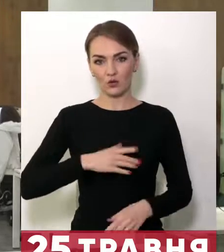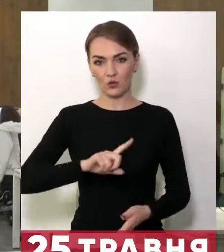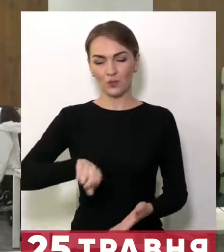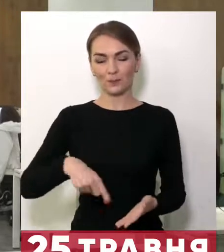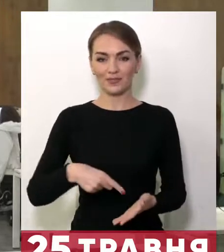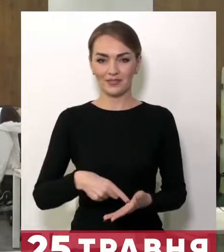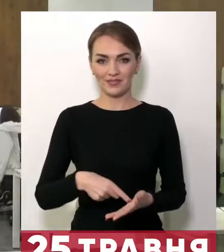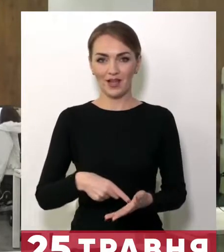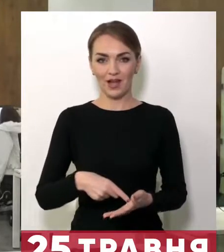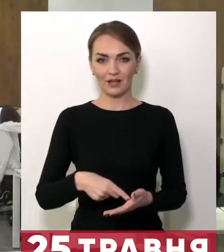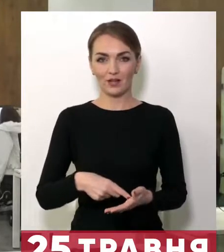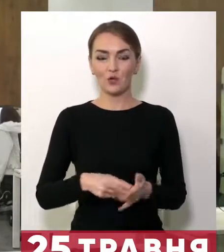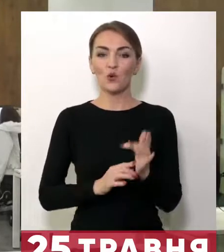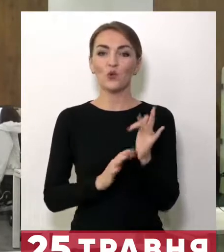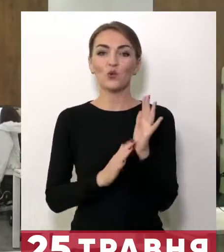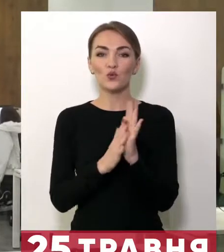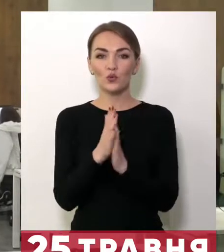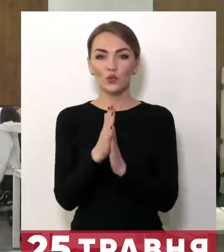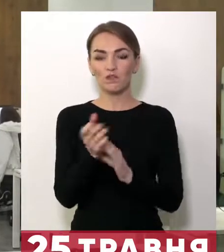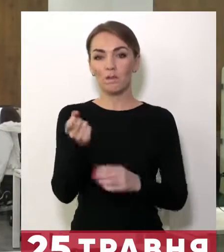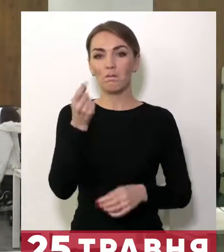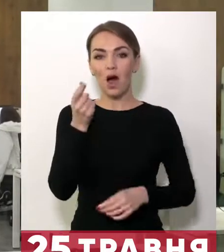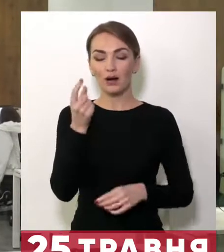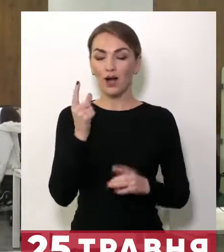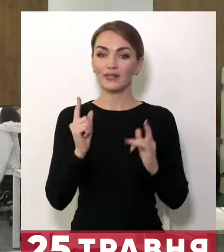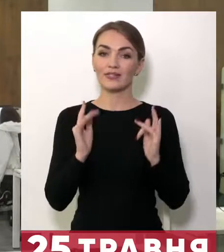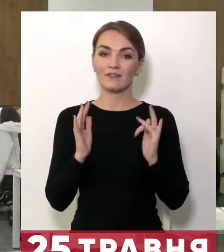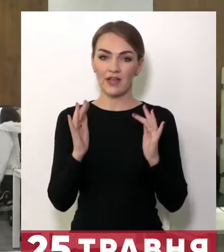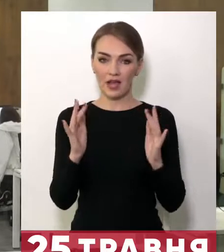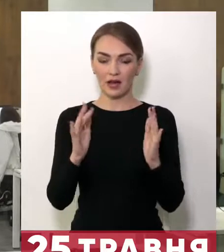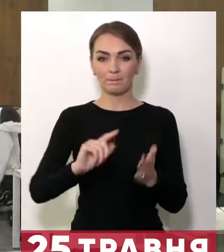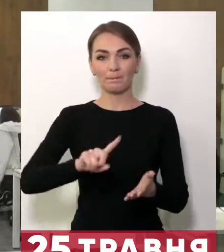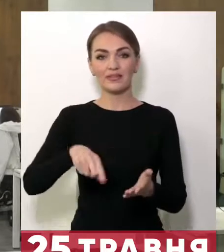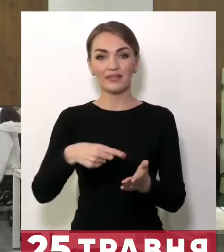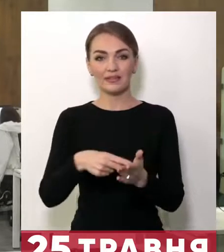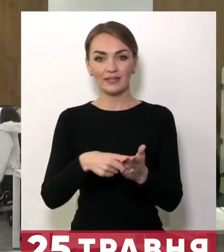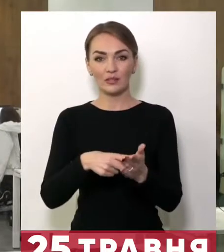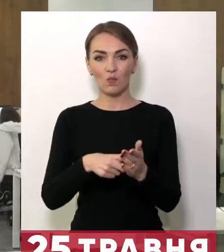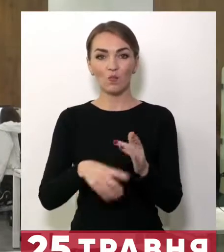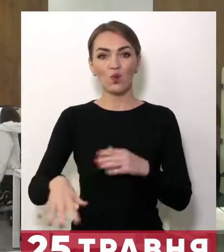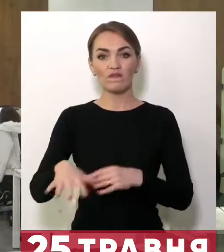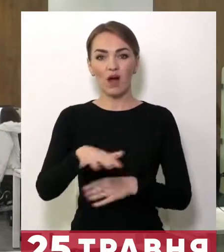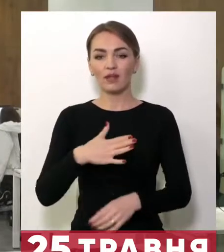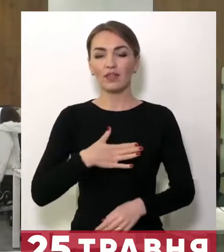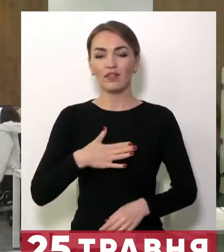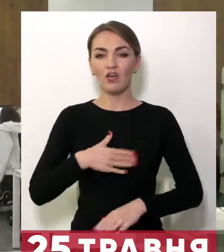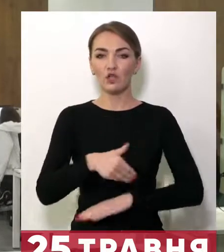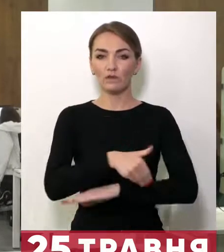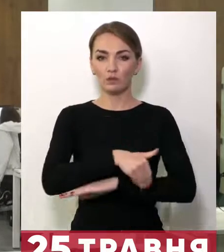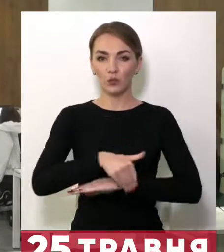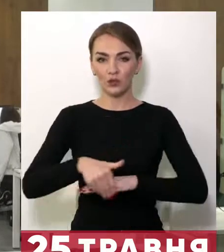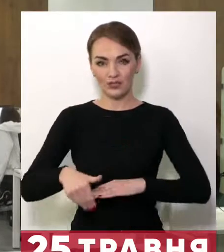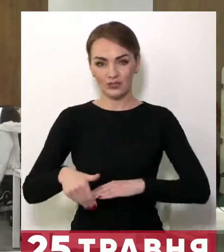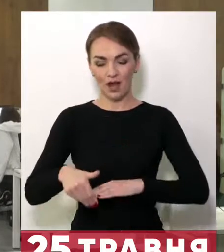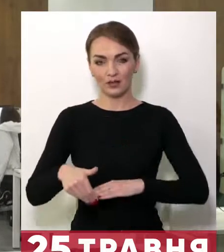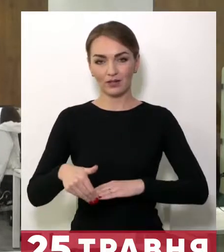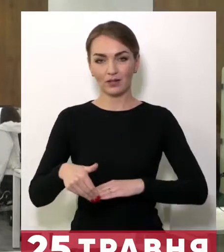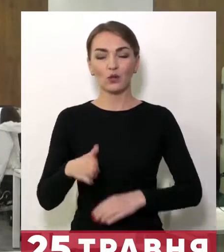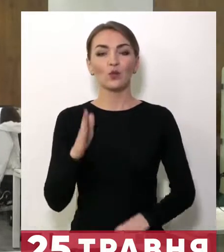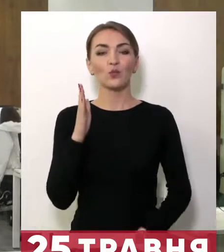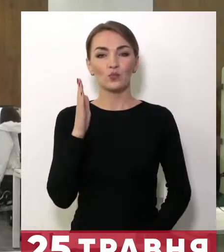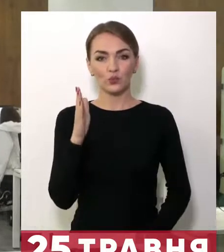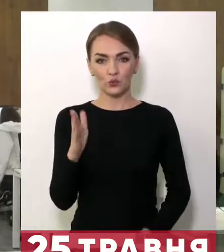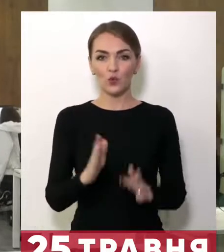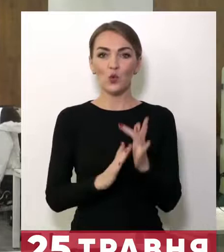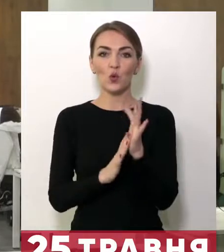міста. Вони ростуть в парках, скверах, на міських бульварах, на наших вулицях.